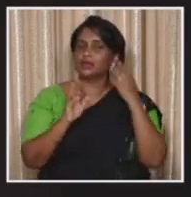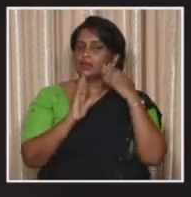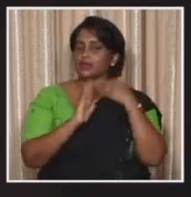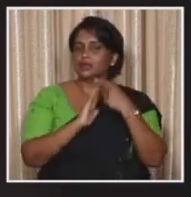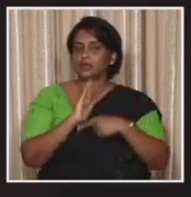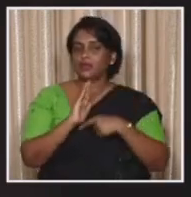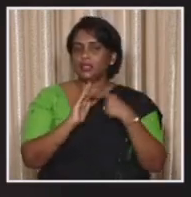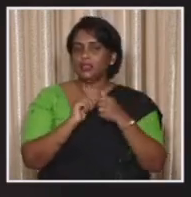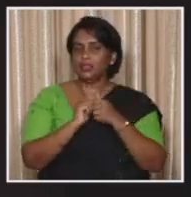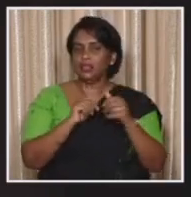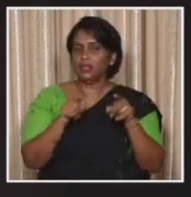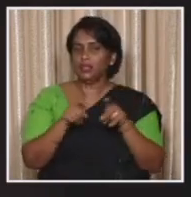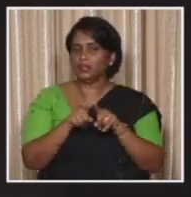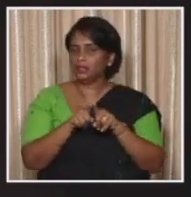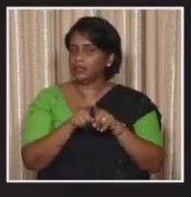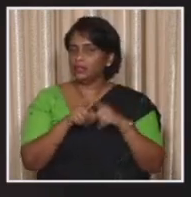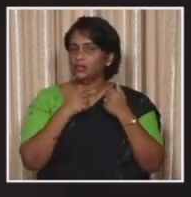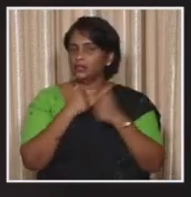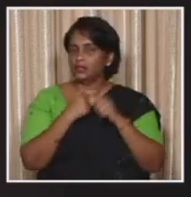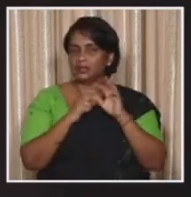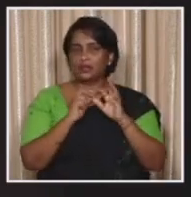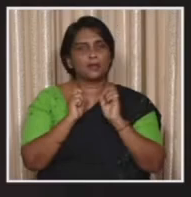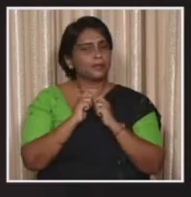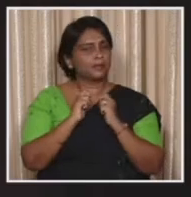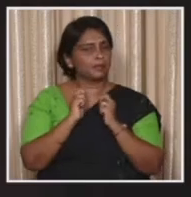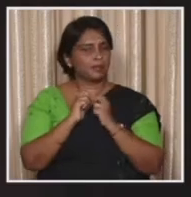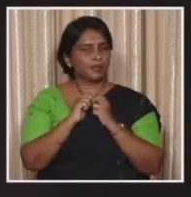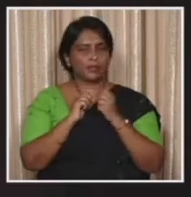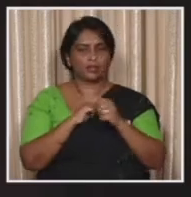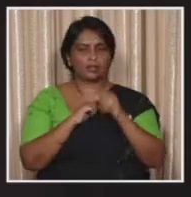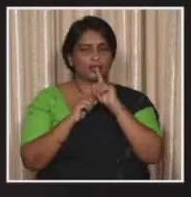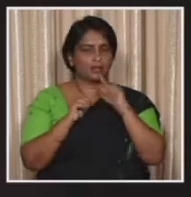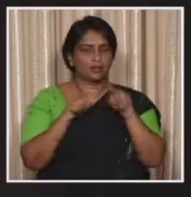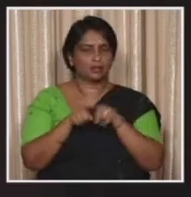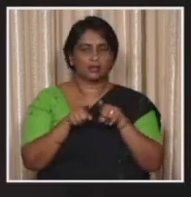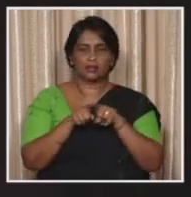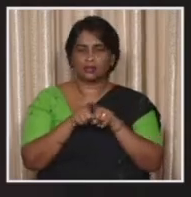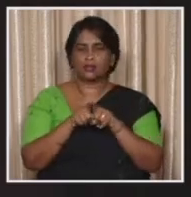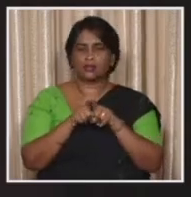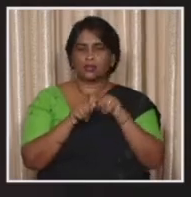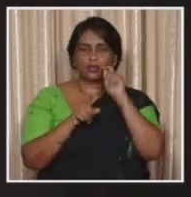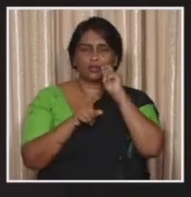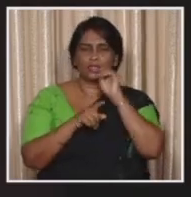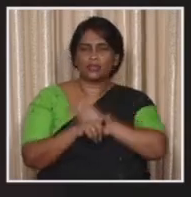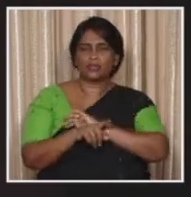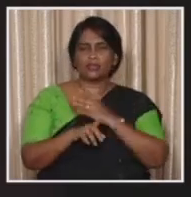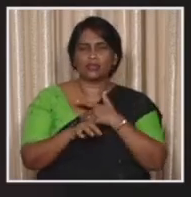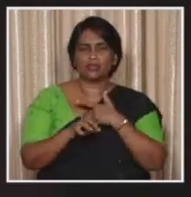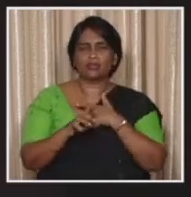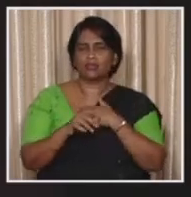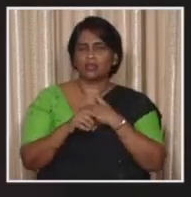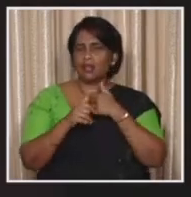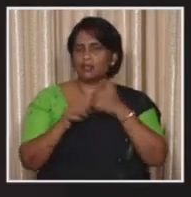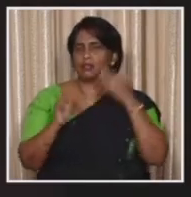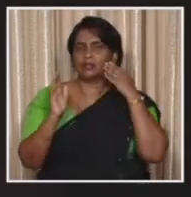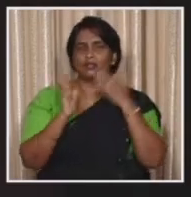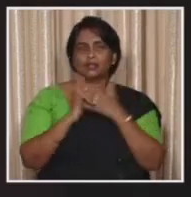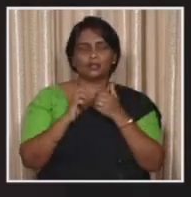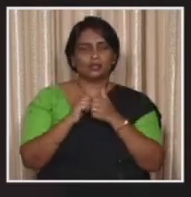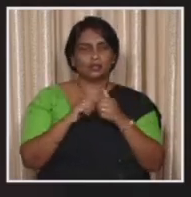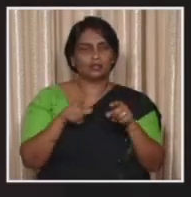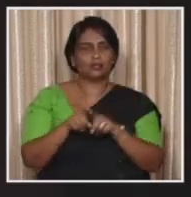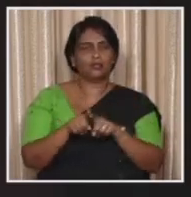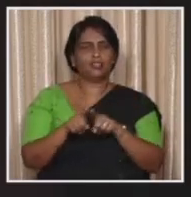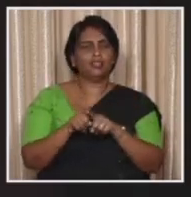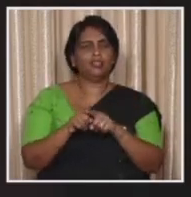රටේ මේ නිර්මාණය වෙලා තියෙන ගැටලුකාරී තත්ත්වයට අඩුම ගානේ මිනිසුන් ඉවසන්න හරි හැඟීමක් නිර්මාණය වෙයි. මම මේ කතාව